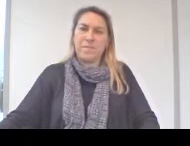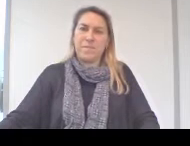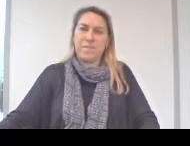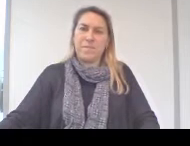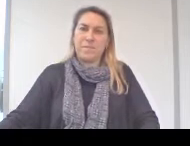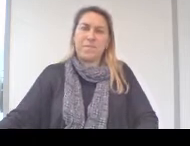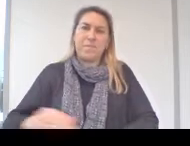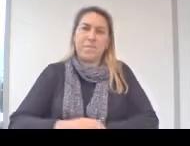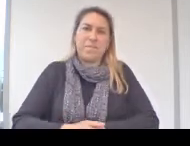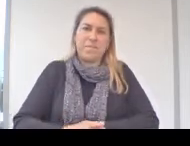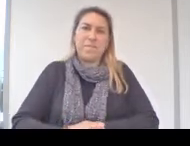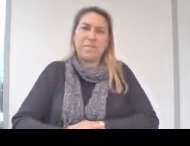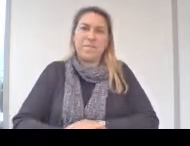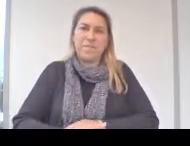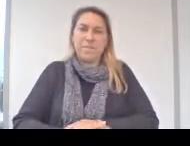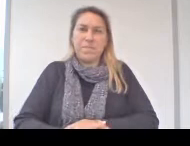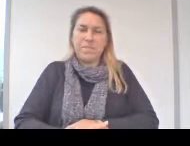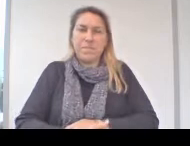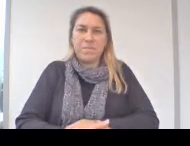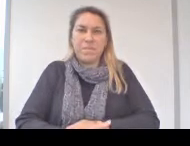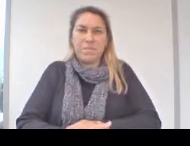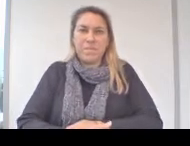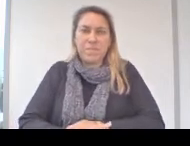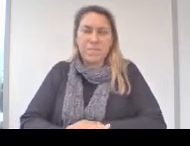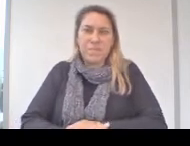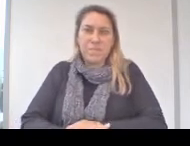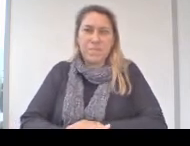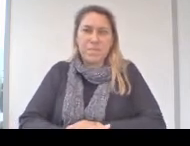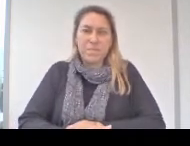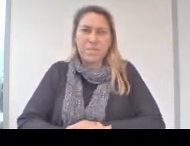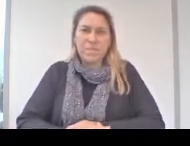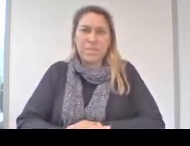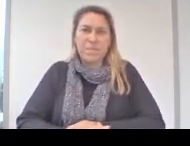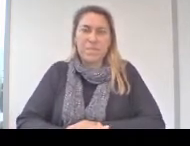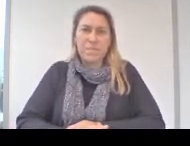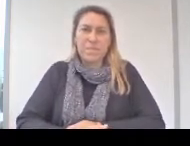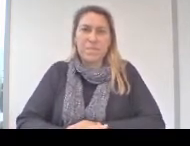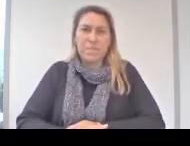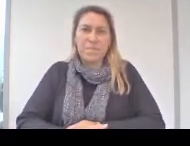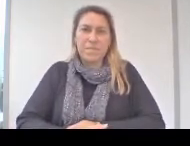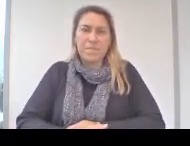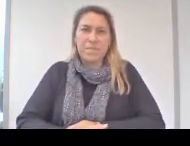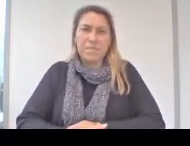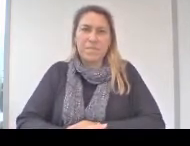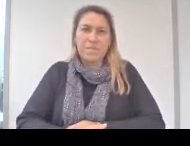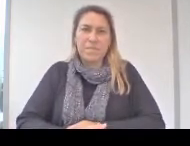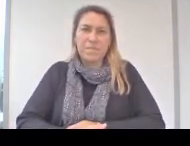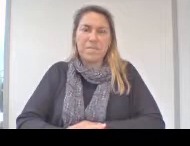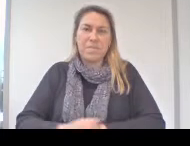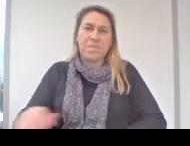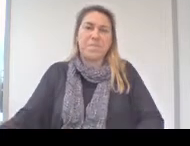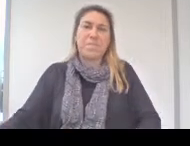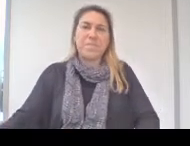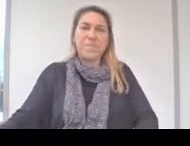entre personnes, pour aujourd'hui arriver à des facettes complètement différentes avec donc des outils qu'il